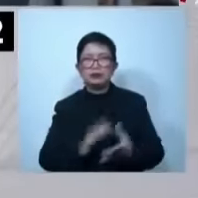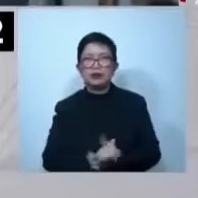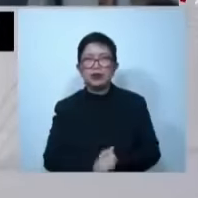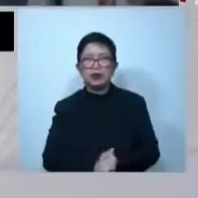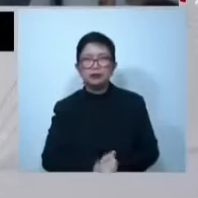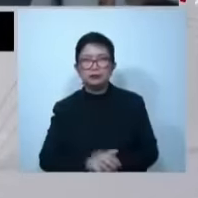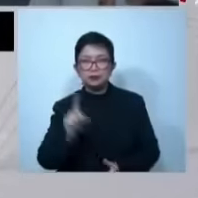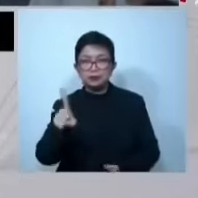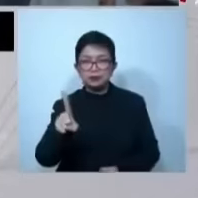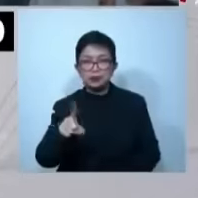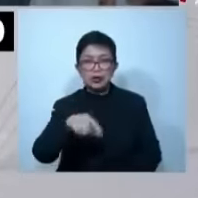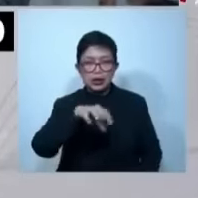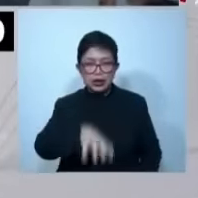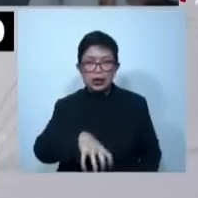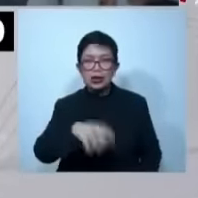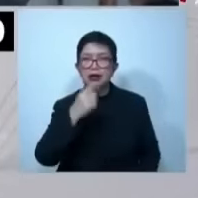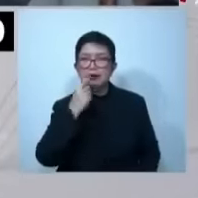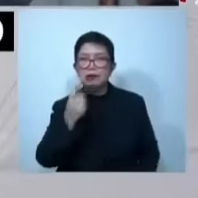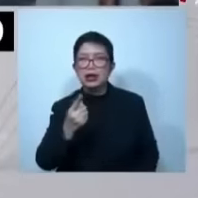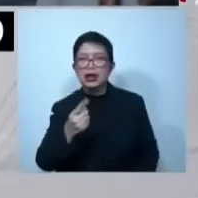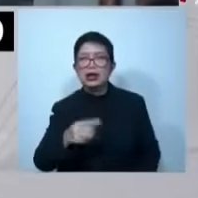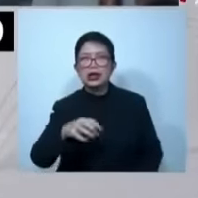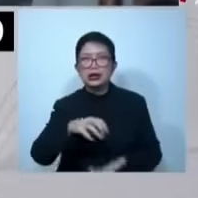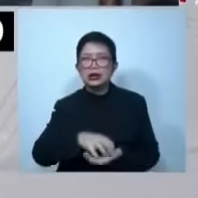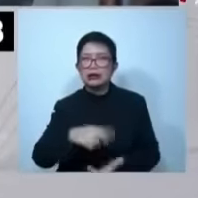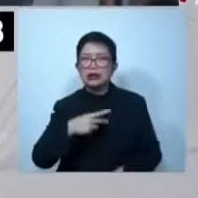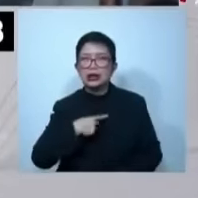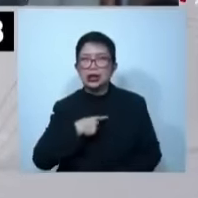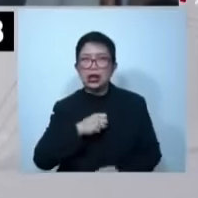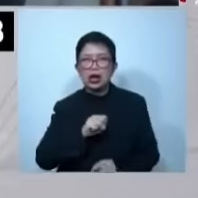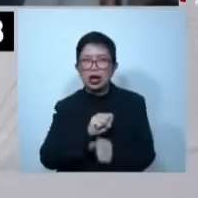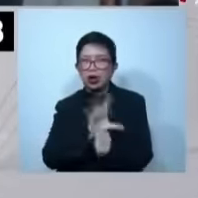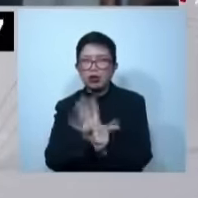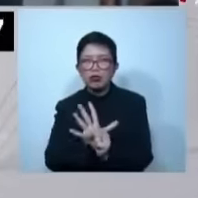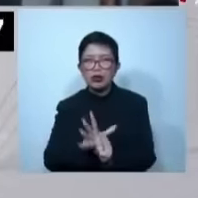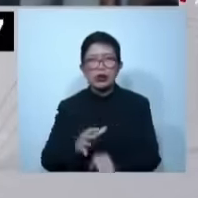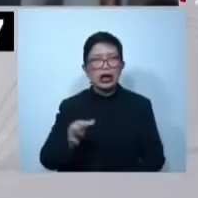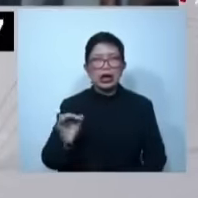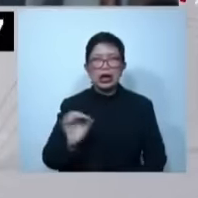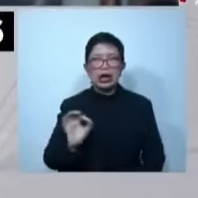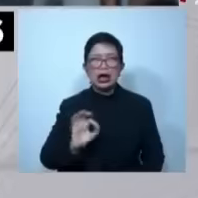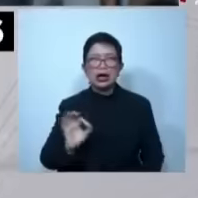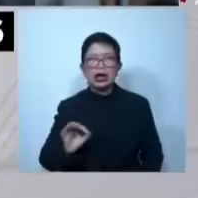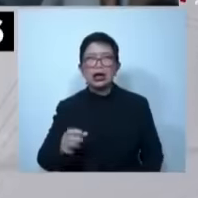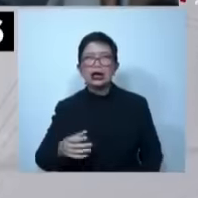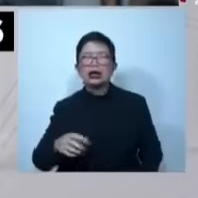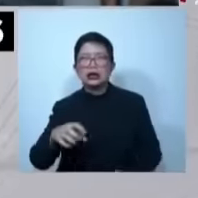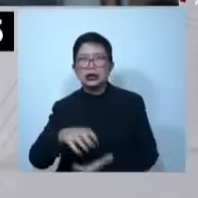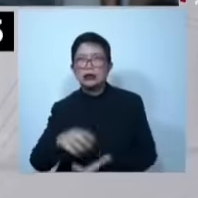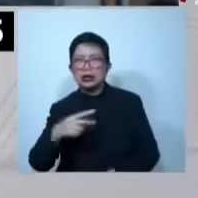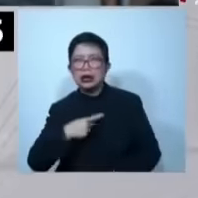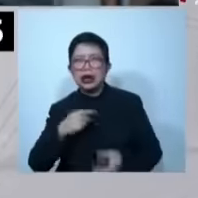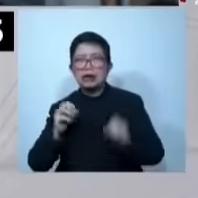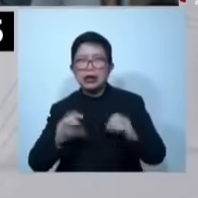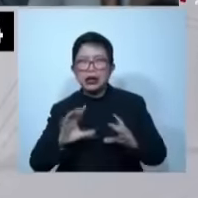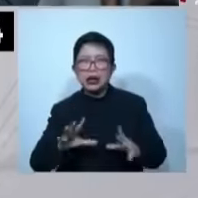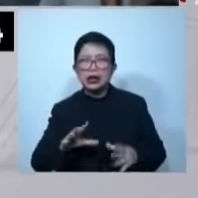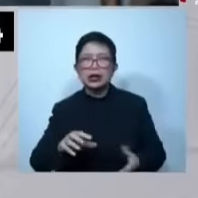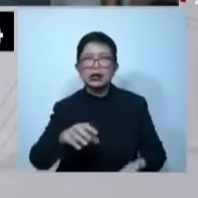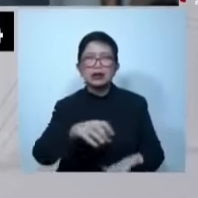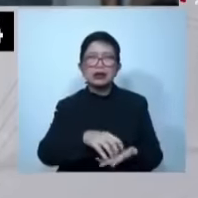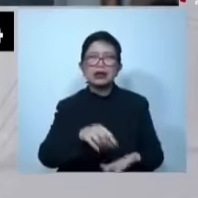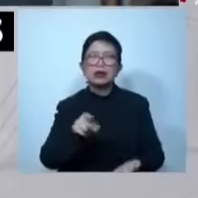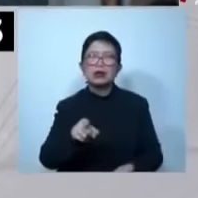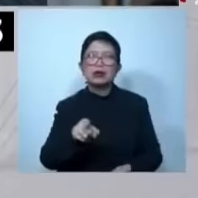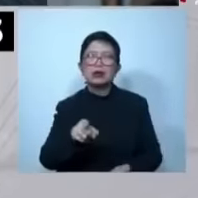Ketika satu daerah mengatakan di tempat kami tidak ada COVID, di tempat kami COVID banyak, lalu yang tidak ada COVID kami tanya, kenapa tidak